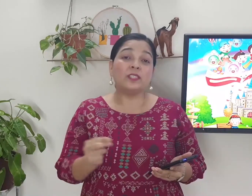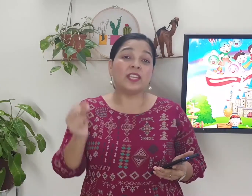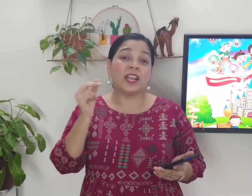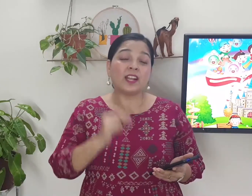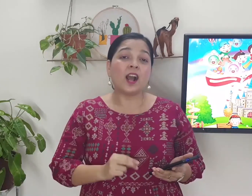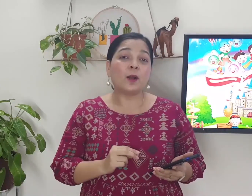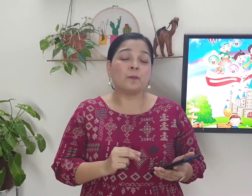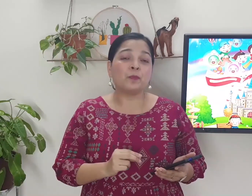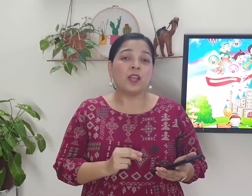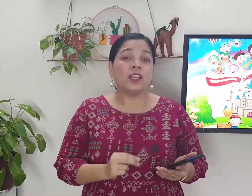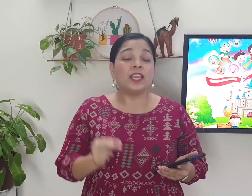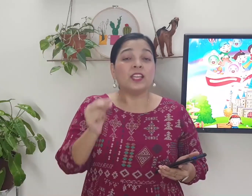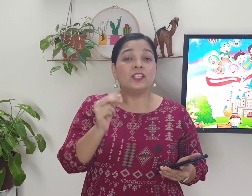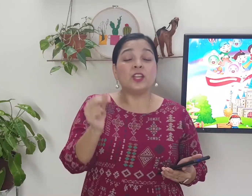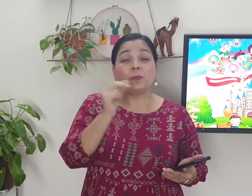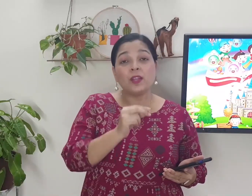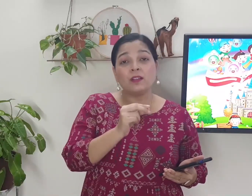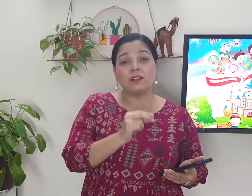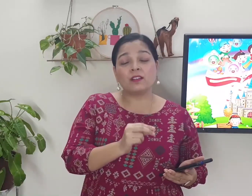कारण येशू म्हणतो